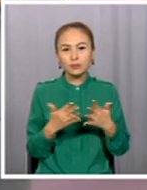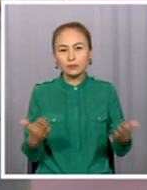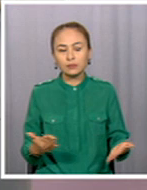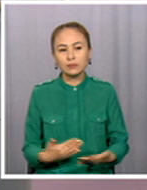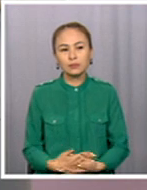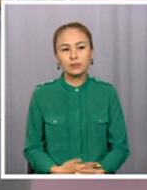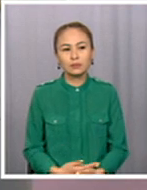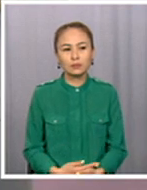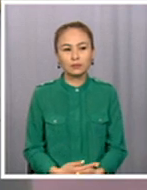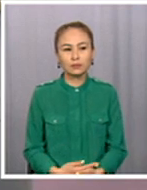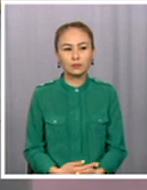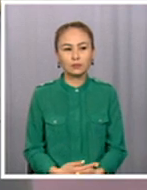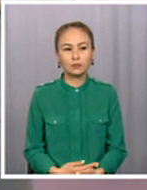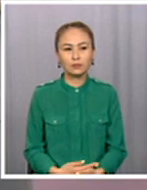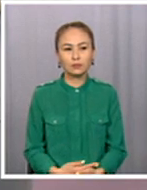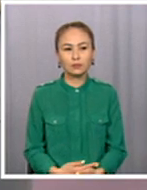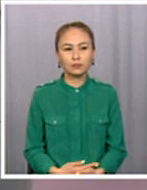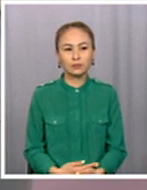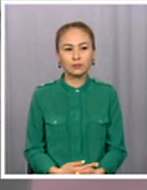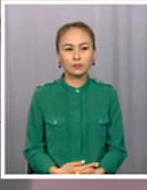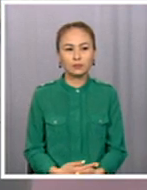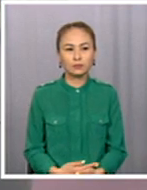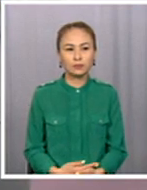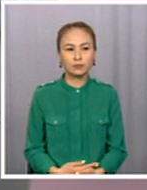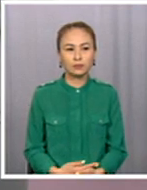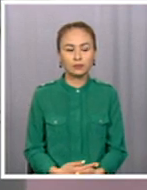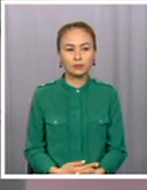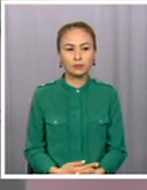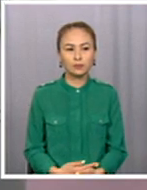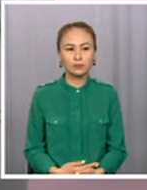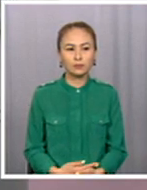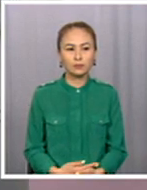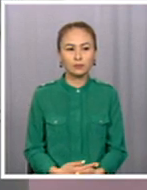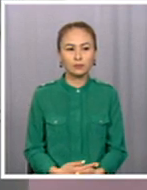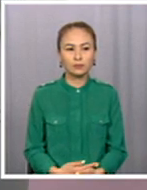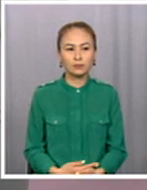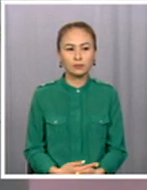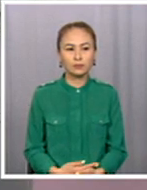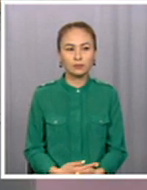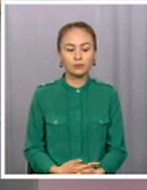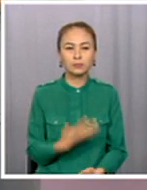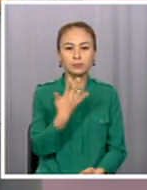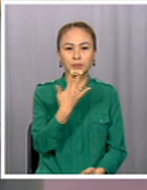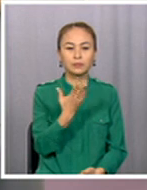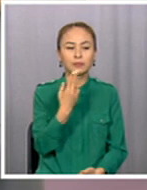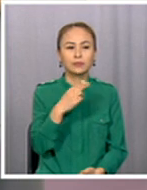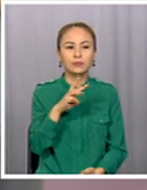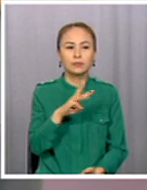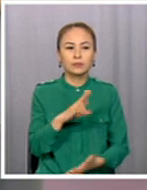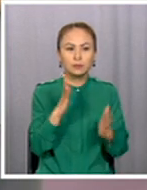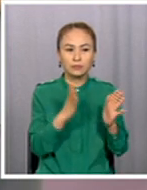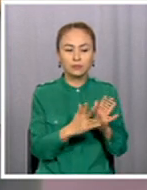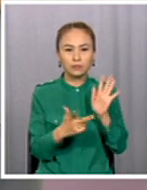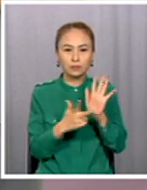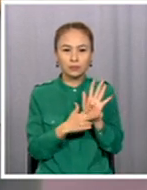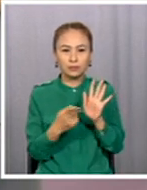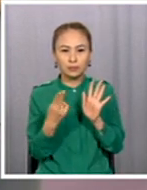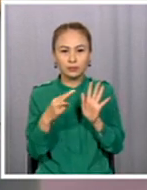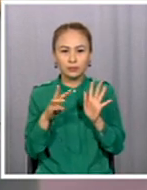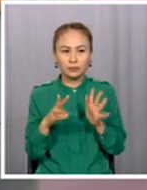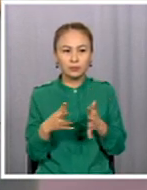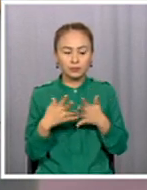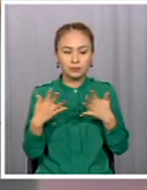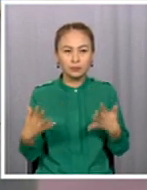қажет. Дұрыс жауап тексерейік. Дұрыс айтасындар, 5 дециметр, 8 дециметрден